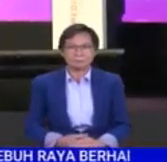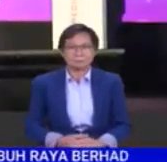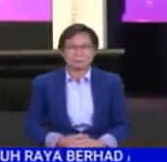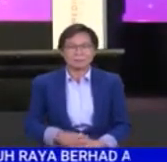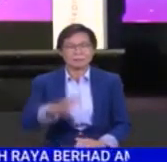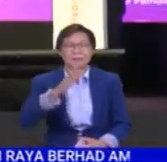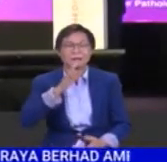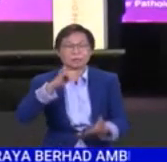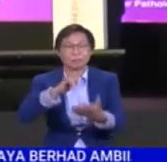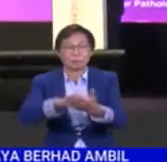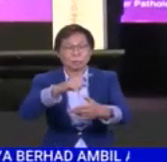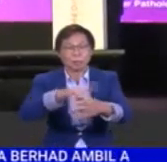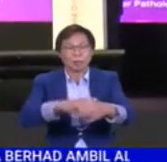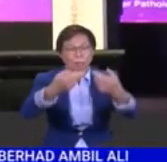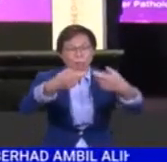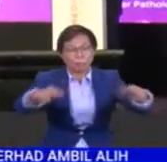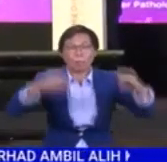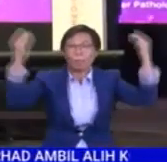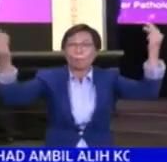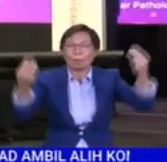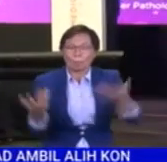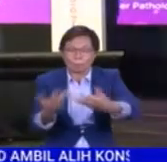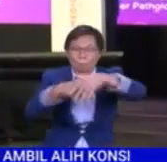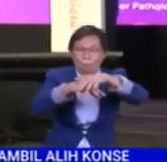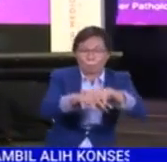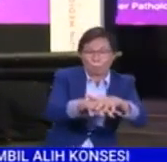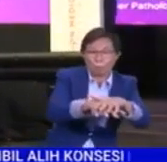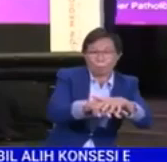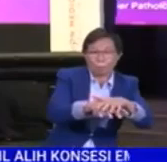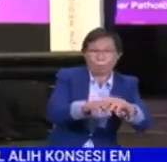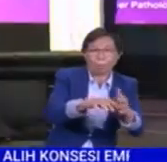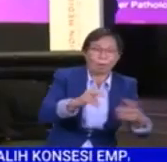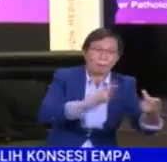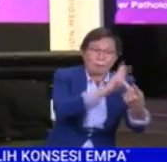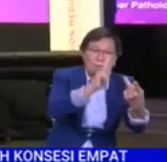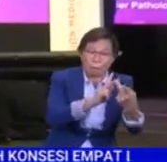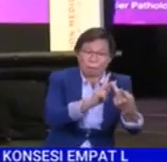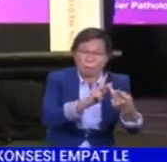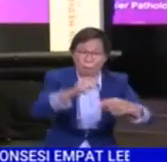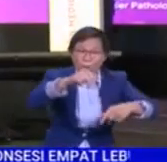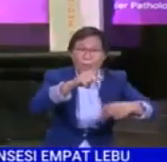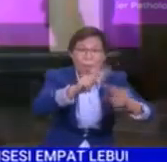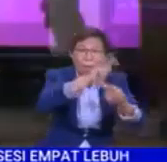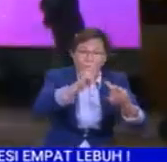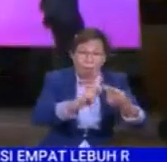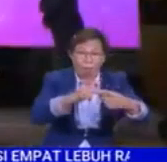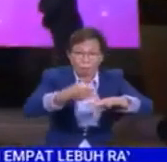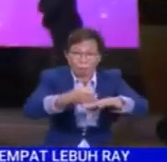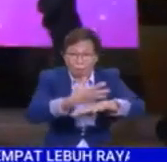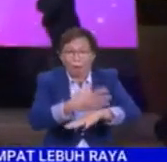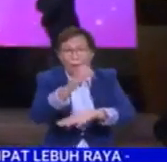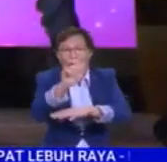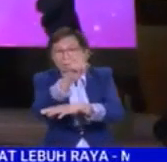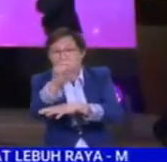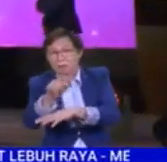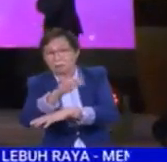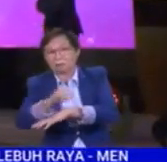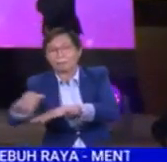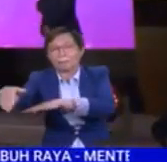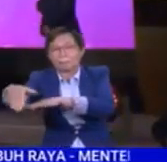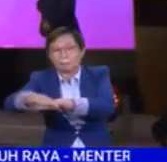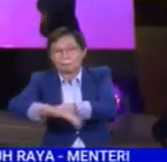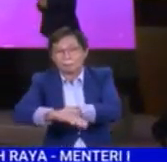Beliau berkata demikian semasa menyempurnakan majlis kolaborasi Precision Medicine antara Prudential Malaysia, AstraZeneca dan Pantai